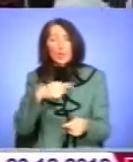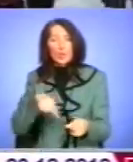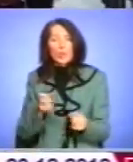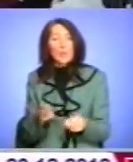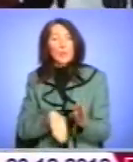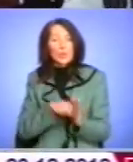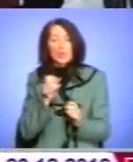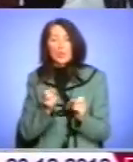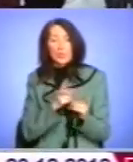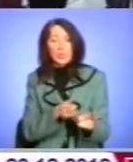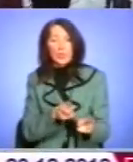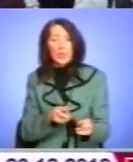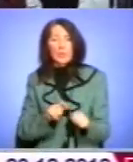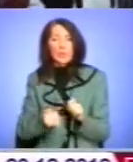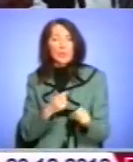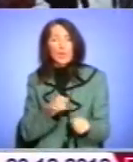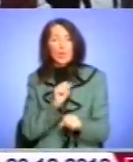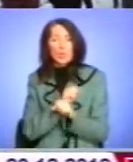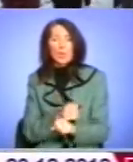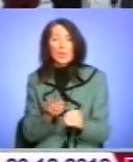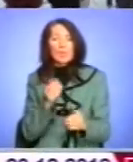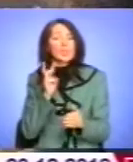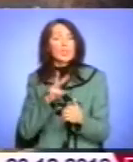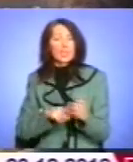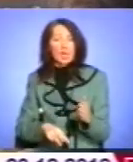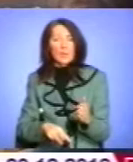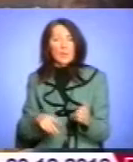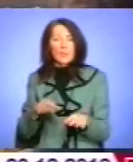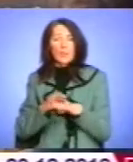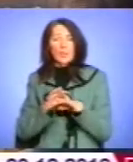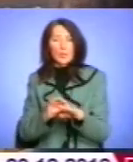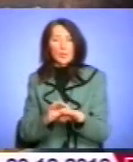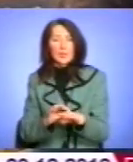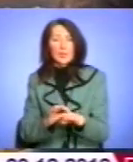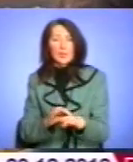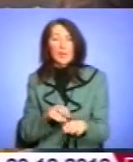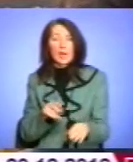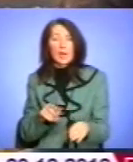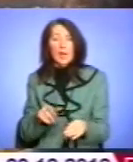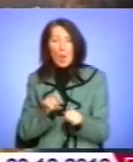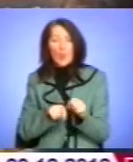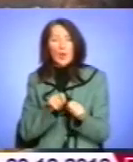небезпеки. Порушників не зупиняють навіть чималі штрафи. Проводиться ряд рейдів